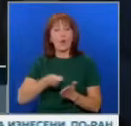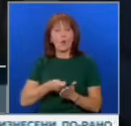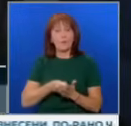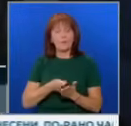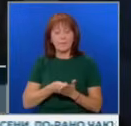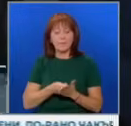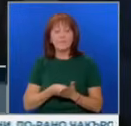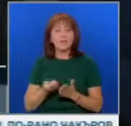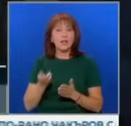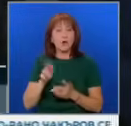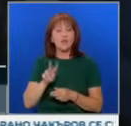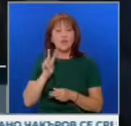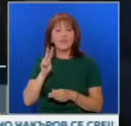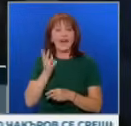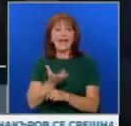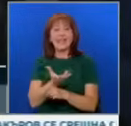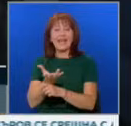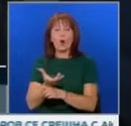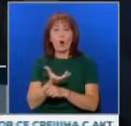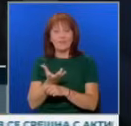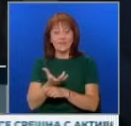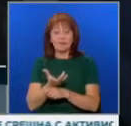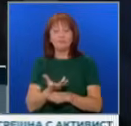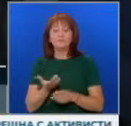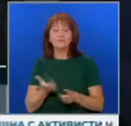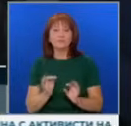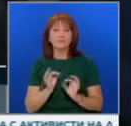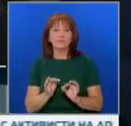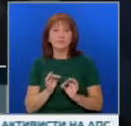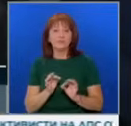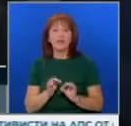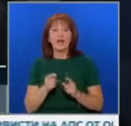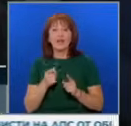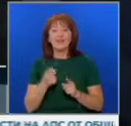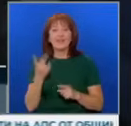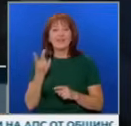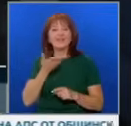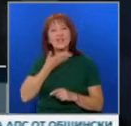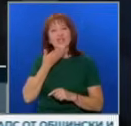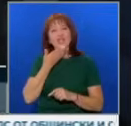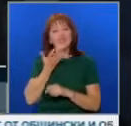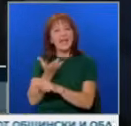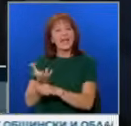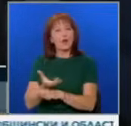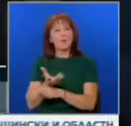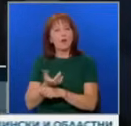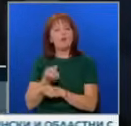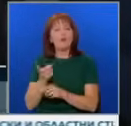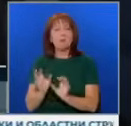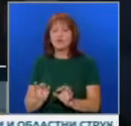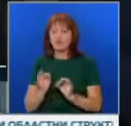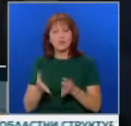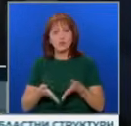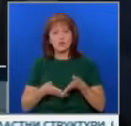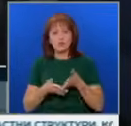два хеликоптера, тъй като се оказа, че двата чешки хеликоптера, които идват, са сериозна помощ и ако